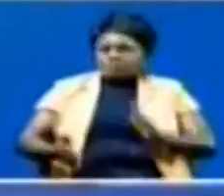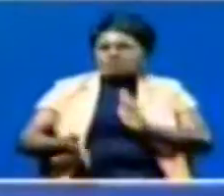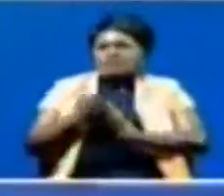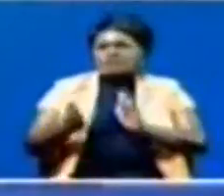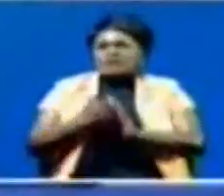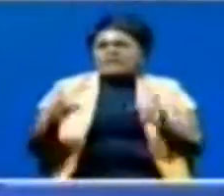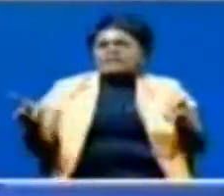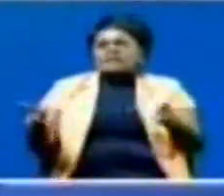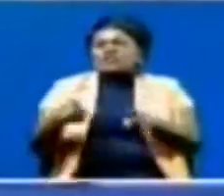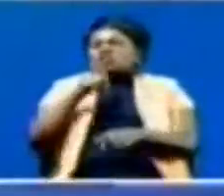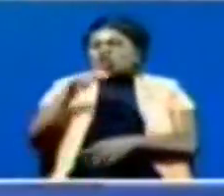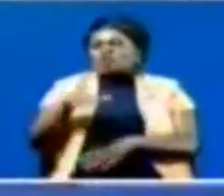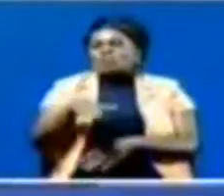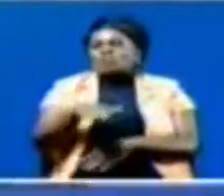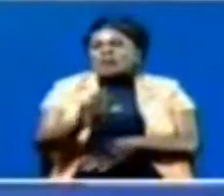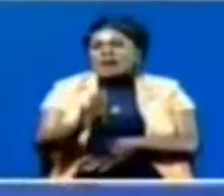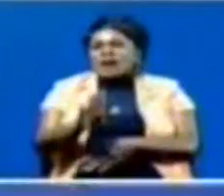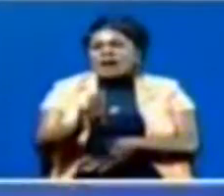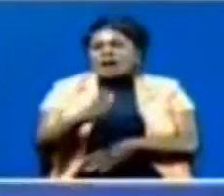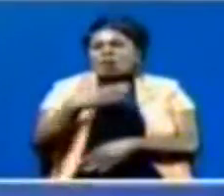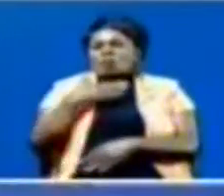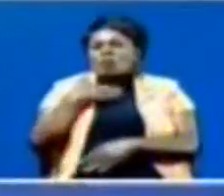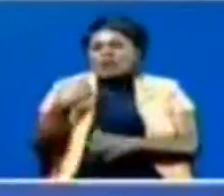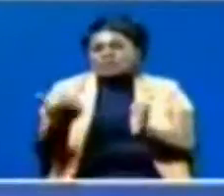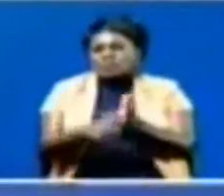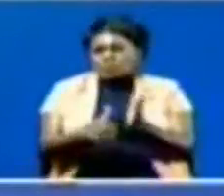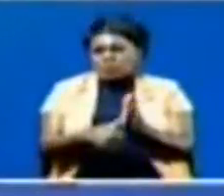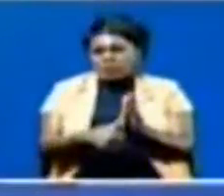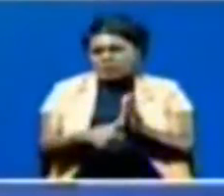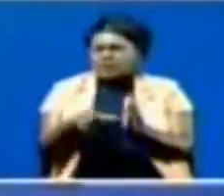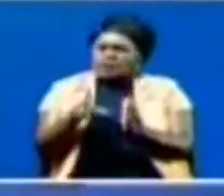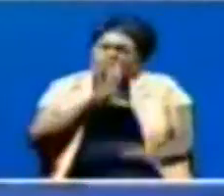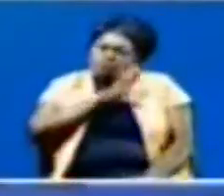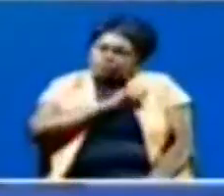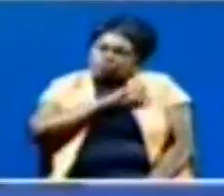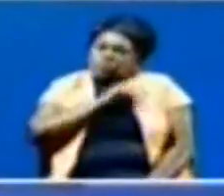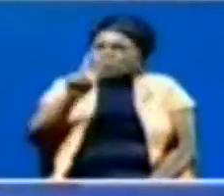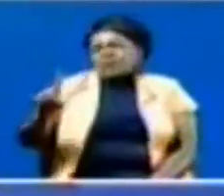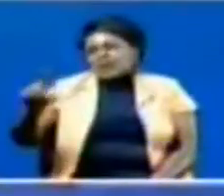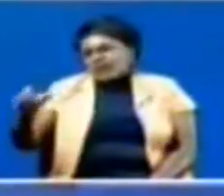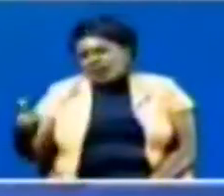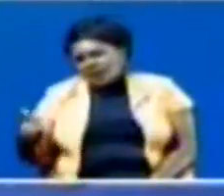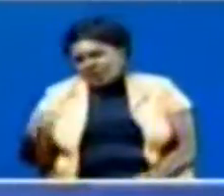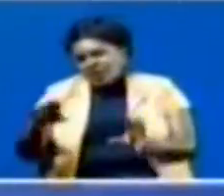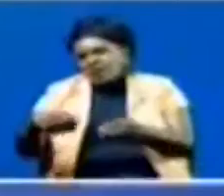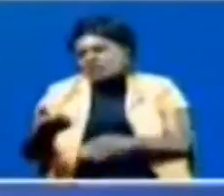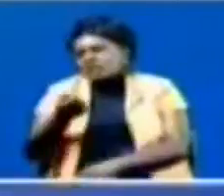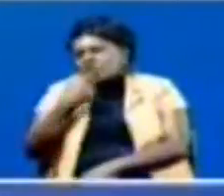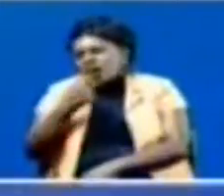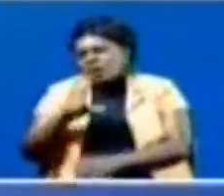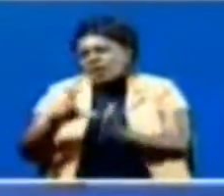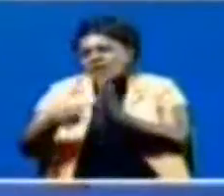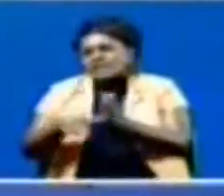Na pia si ati yeye mwenyewe ampenda kujipa ugonjwa. Kwa nini hawavumiliani akampa dawa akaona pengine atapoa ashike